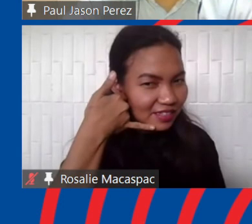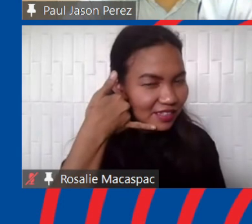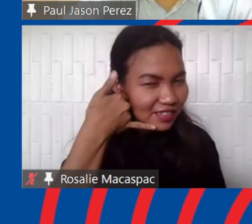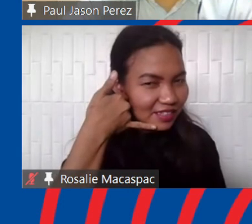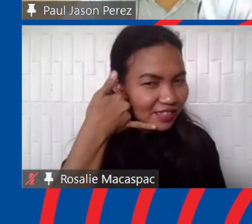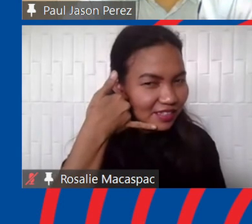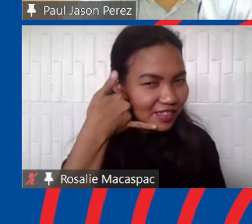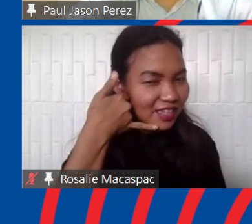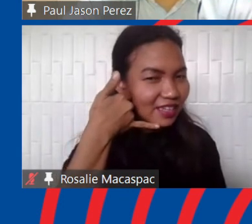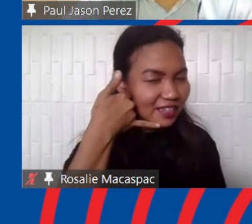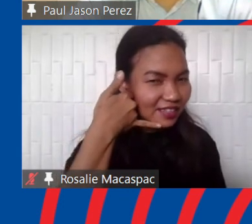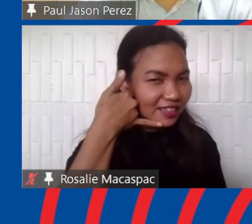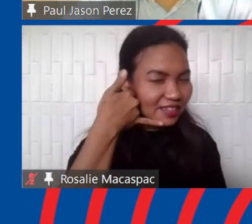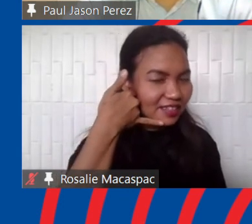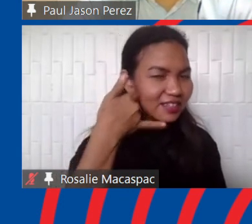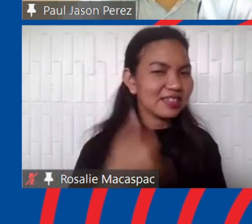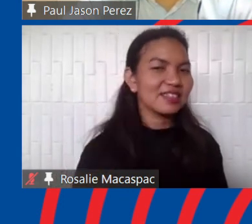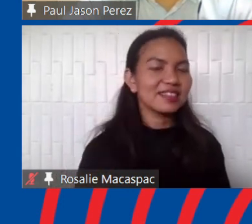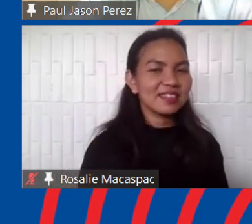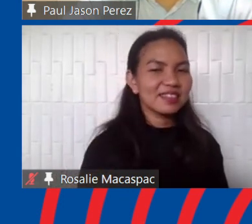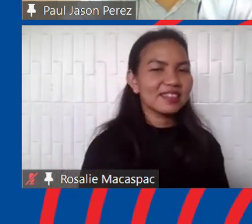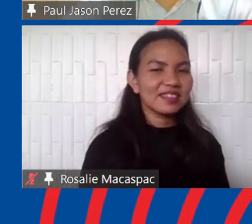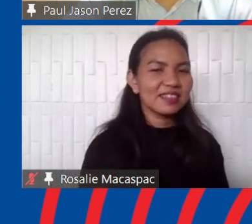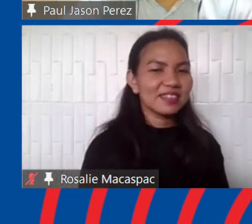Hello? Oh.